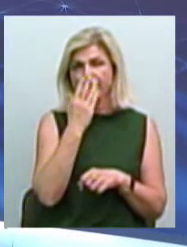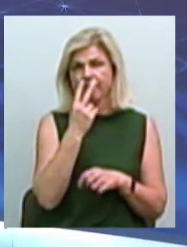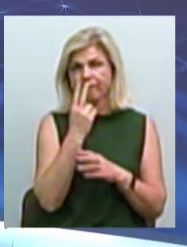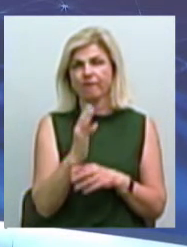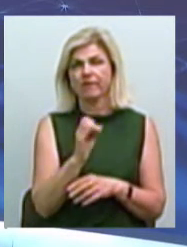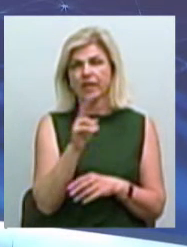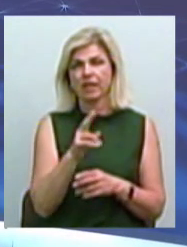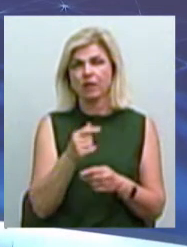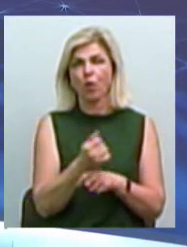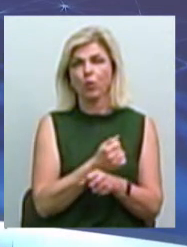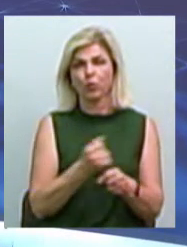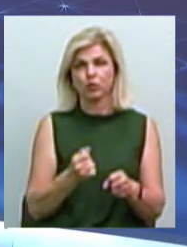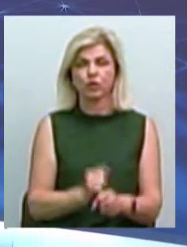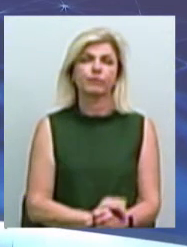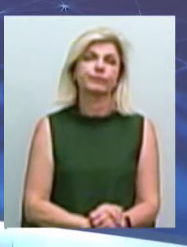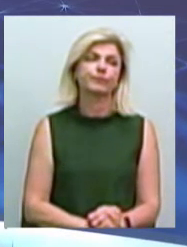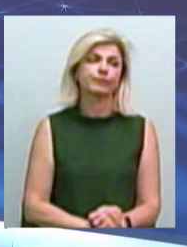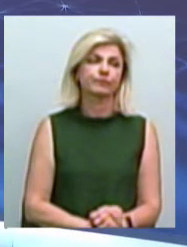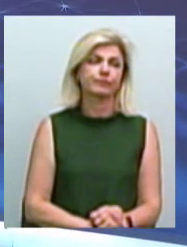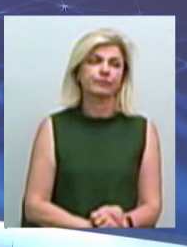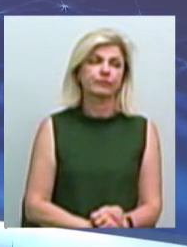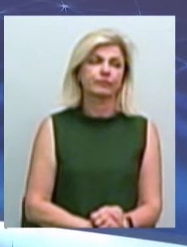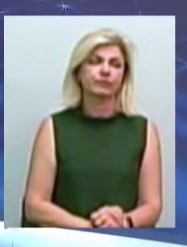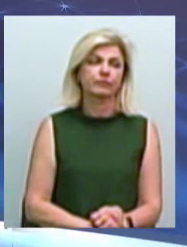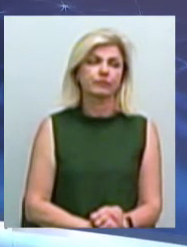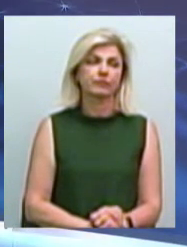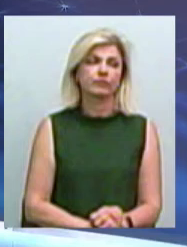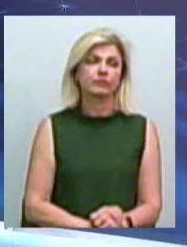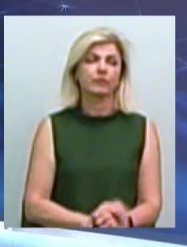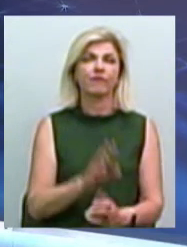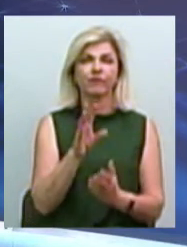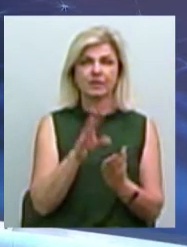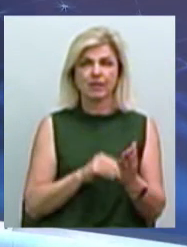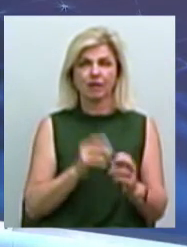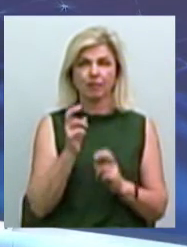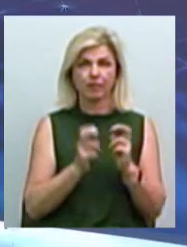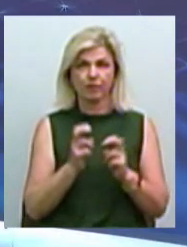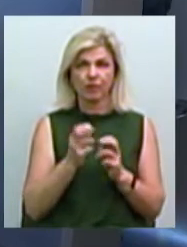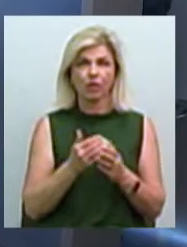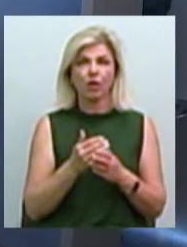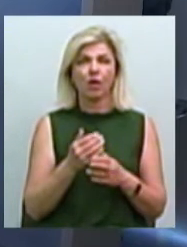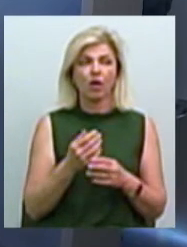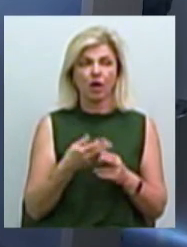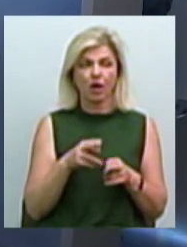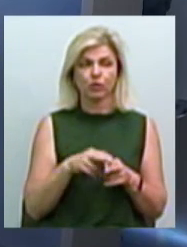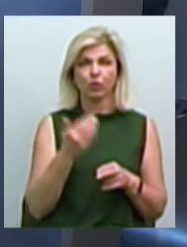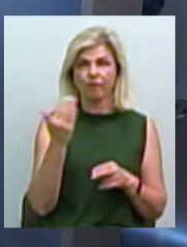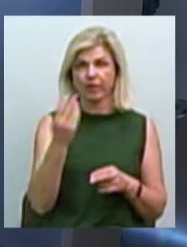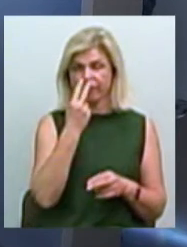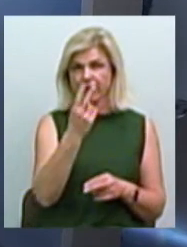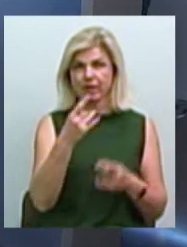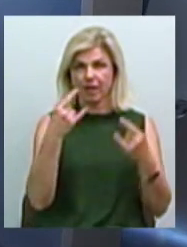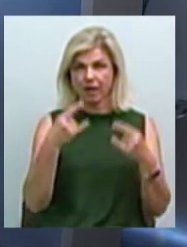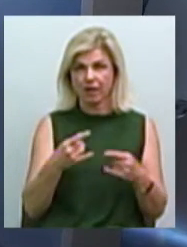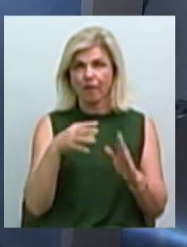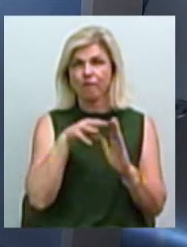інших утворених відповідно до закону військових формувань Служби безпеки України. Тобто всі підприємства, відео, яких ви бачите на екрані, і котрі входять